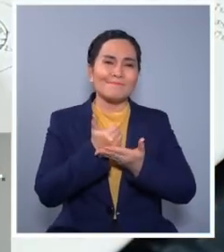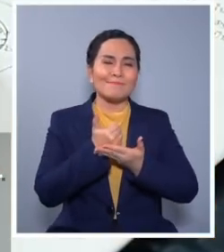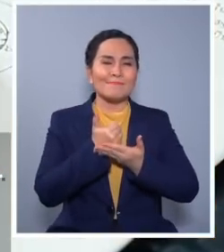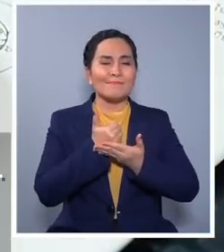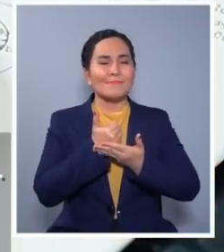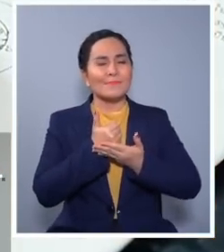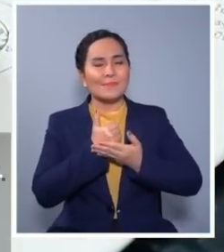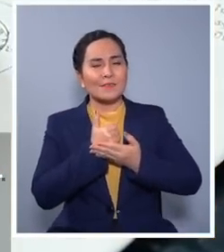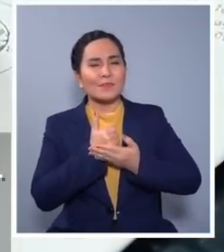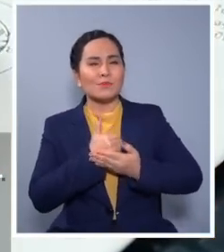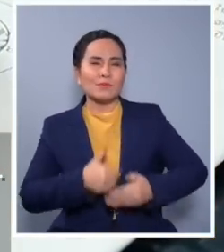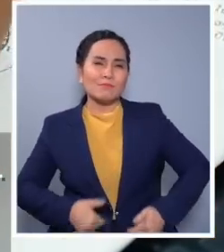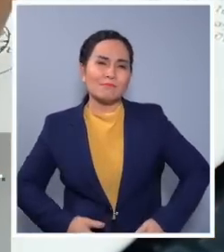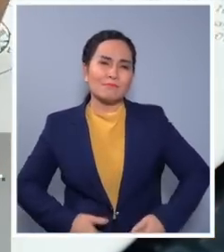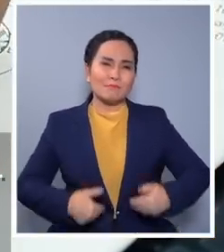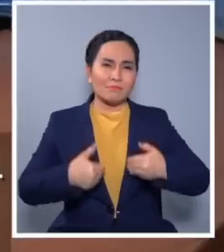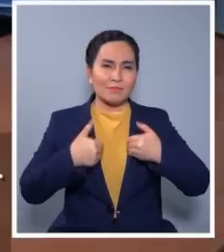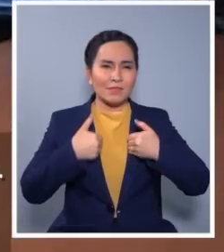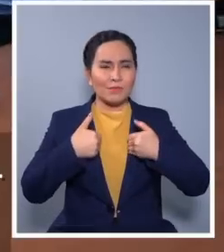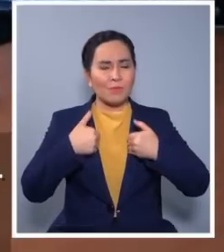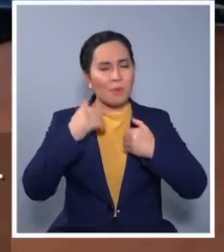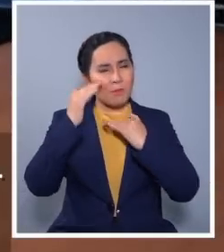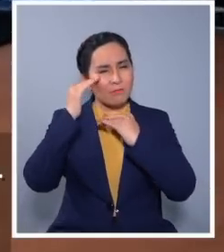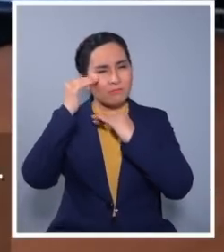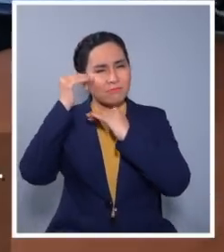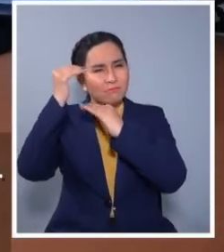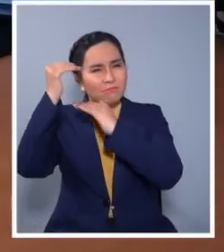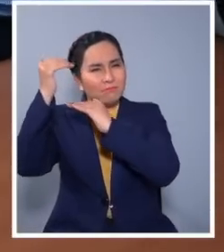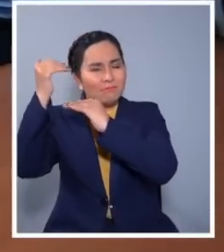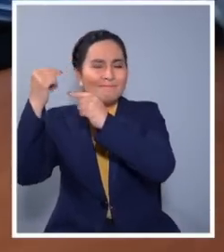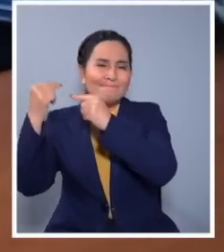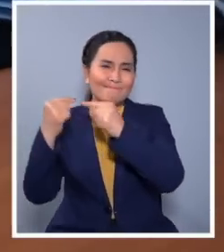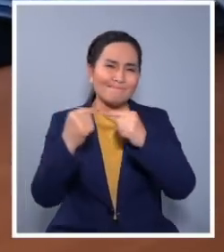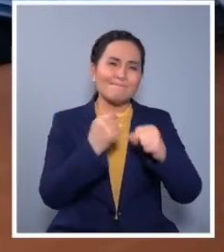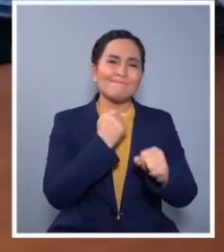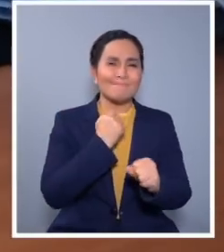คองชีวิตให้มีหวัง